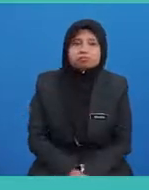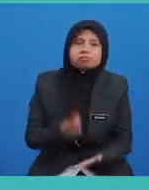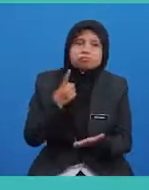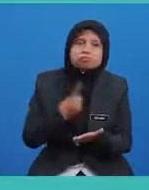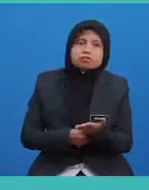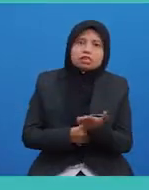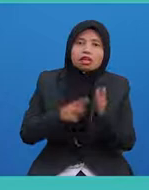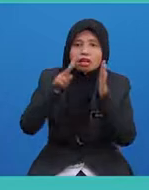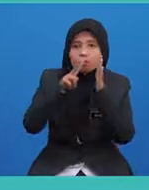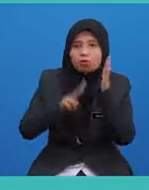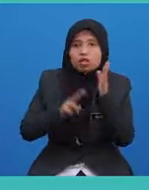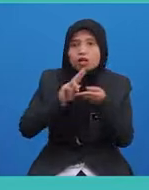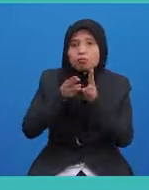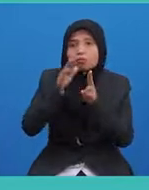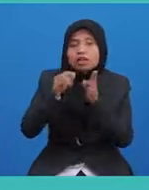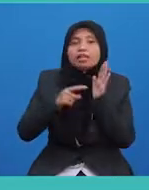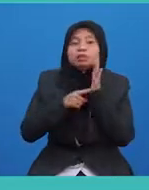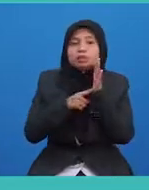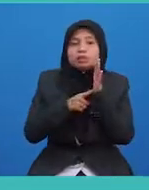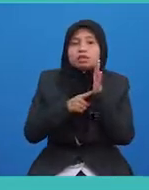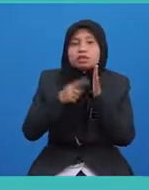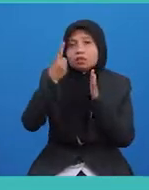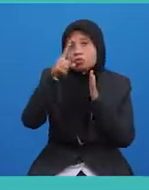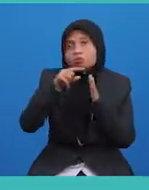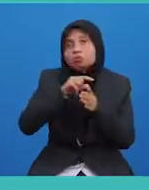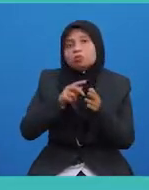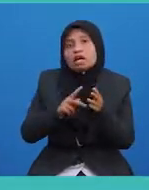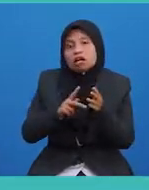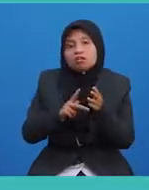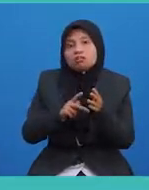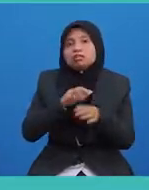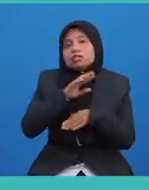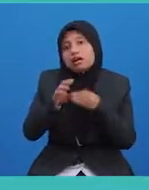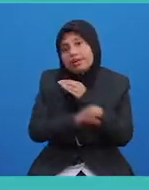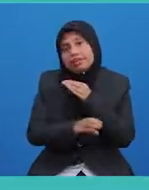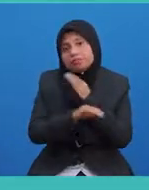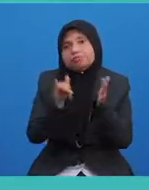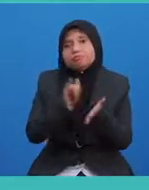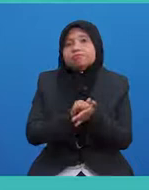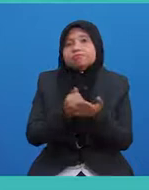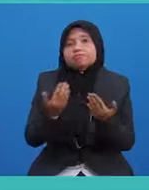Apakah pola perubahan yang ditunjukkan bagi setiap negara tersebut?